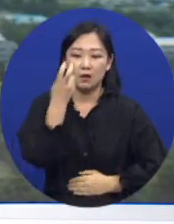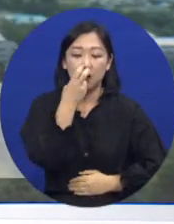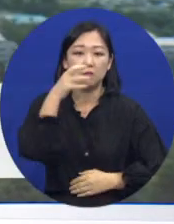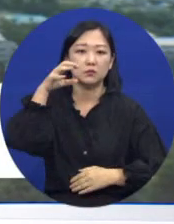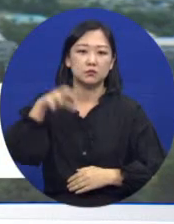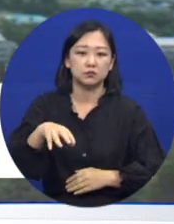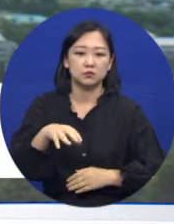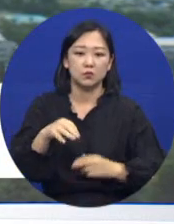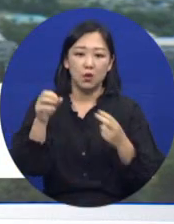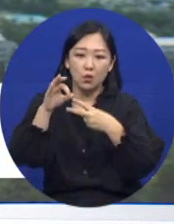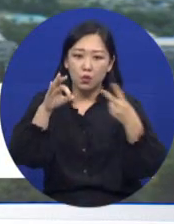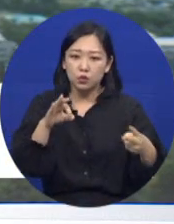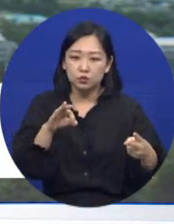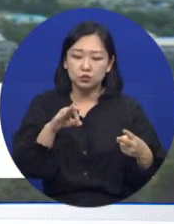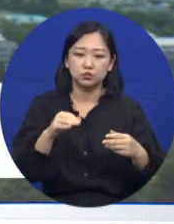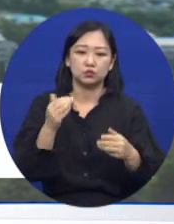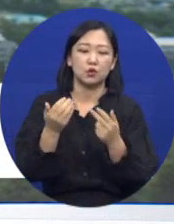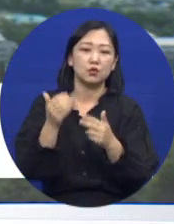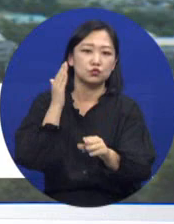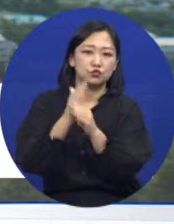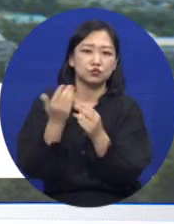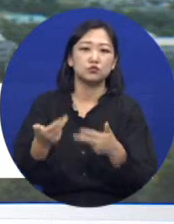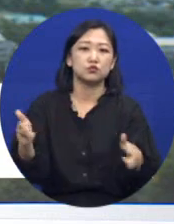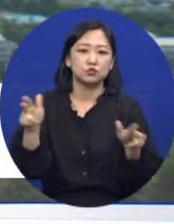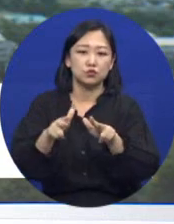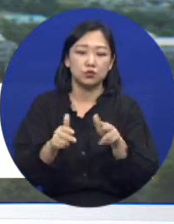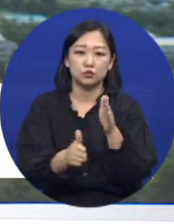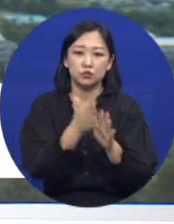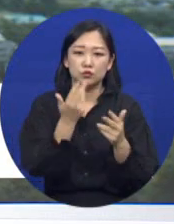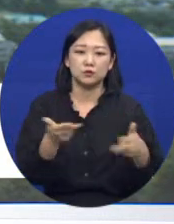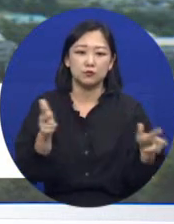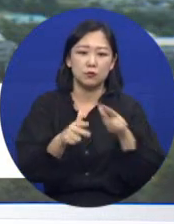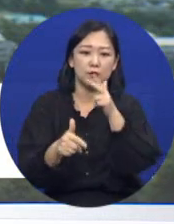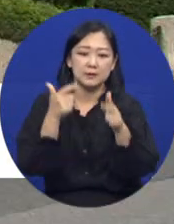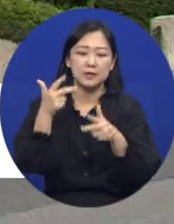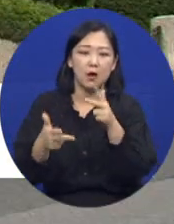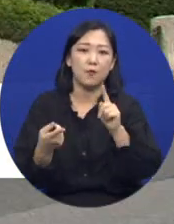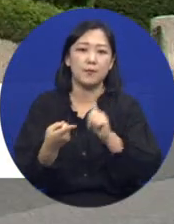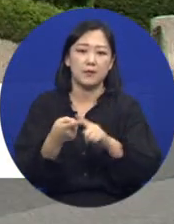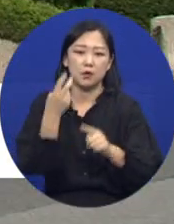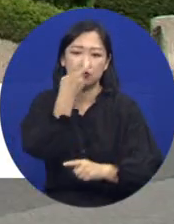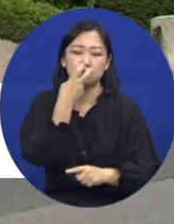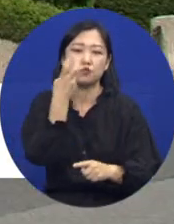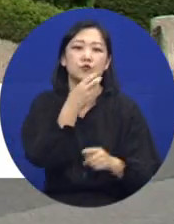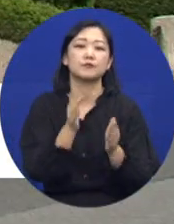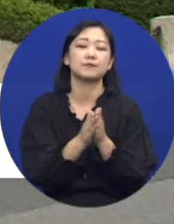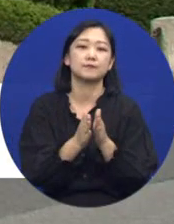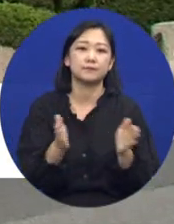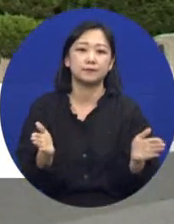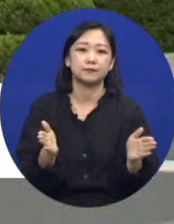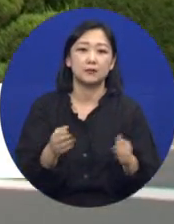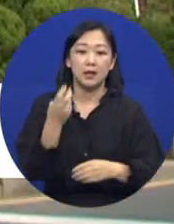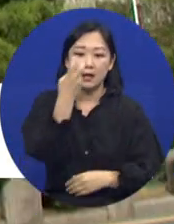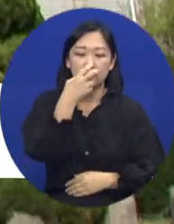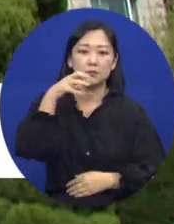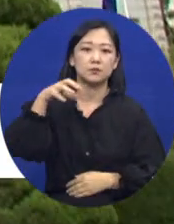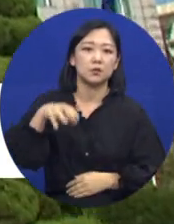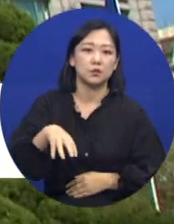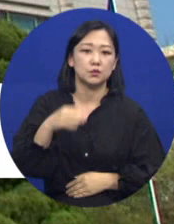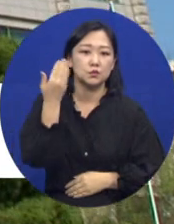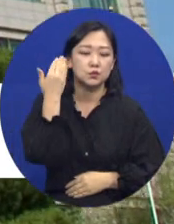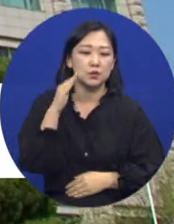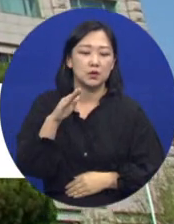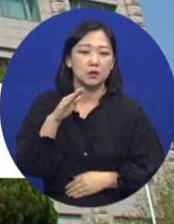감사원이 오등봉과 중부공원 등 도시공원 민간 특례 개발 사업에 대한 조사에 나섰습니다. 감사원은 최근